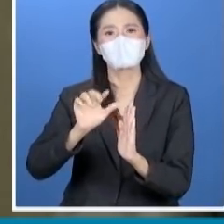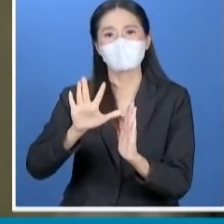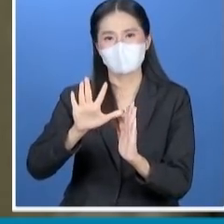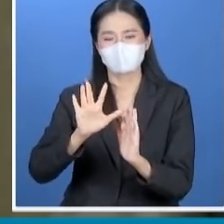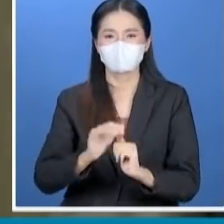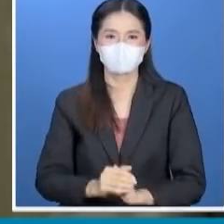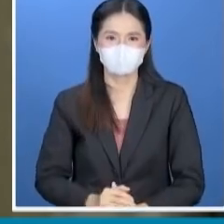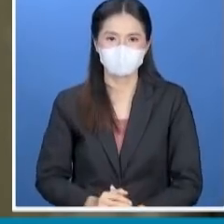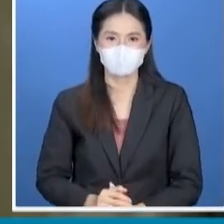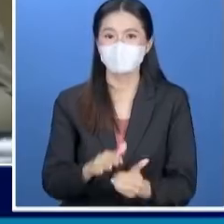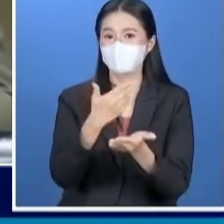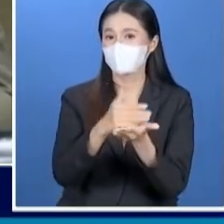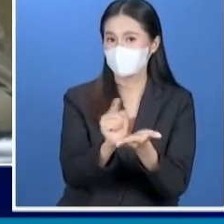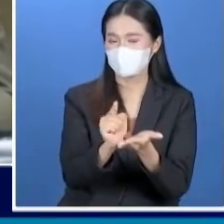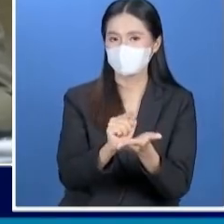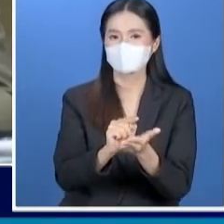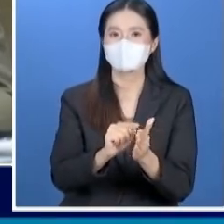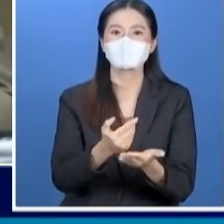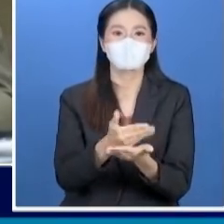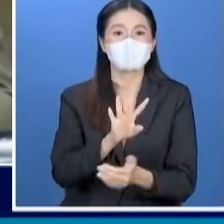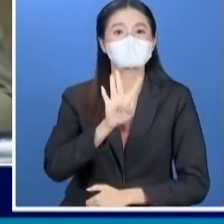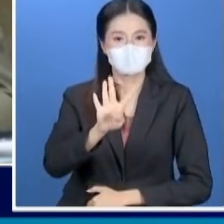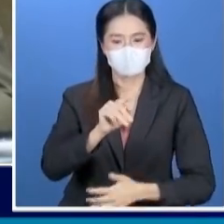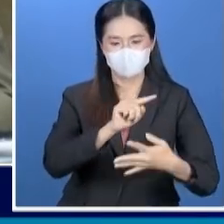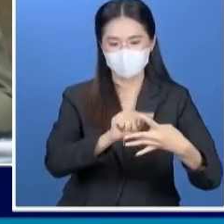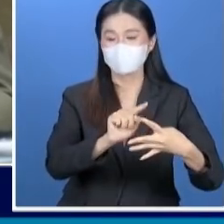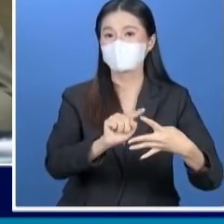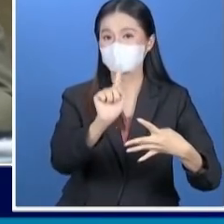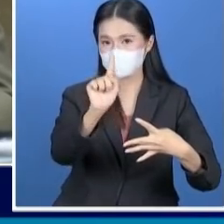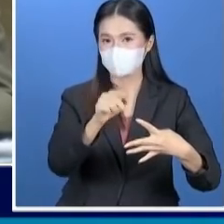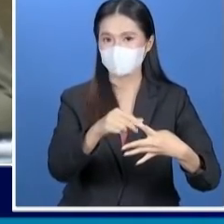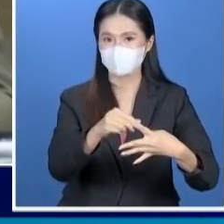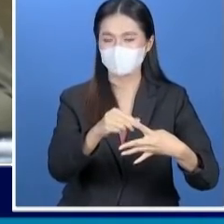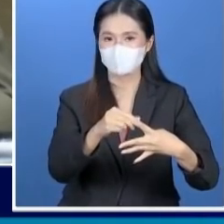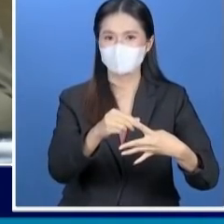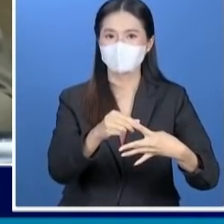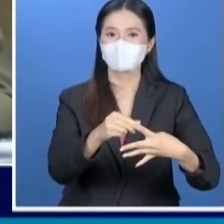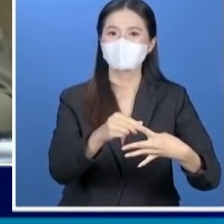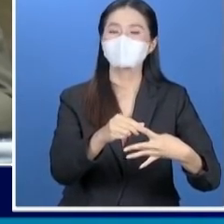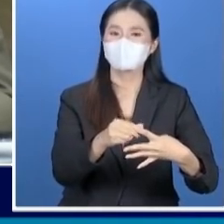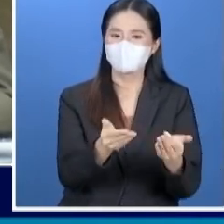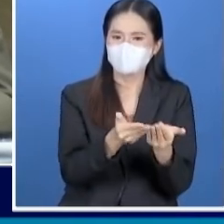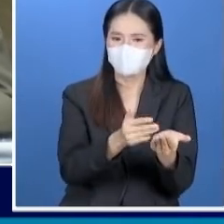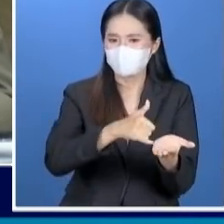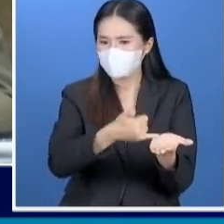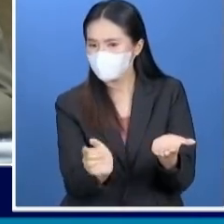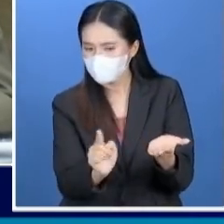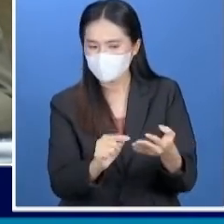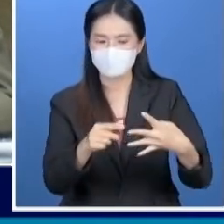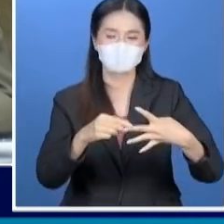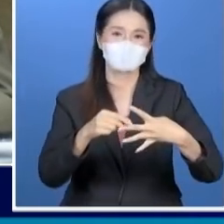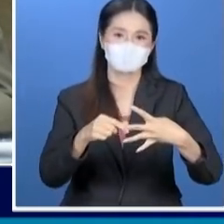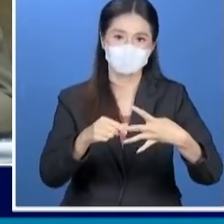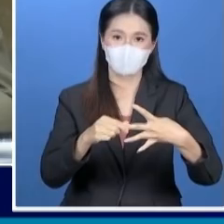นะครับแบ่งออกเป็น4ส่วนคือ 1. พฤติการในการเกิดเหตุ